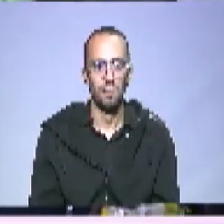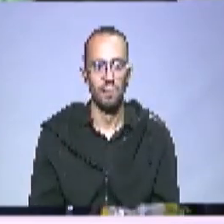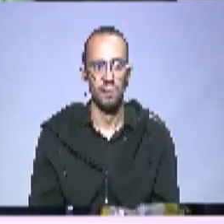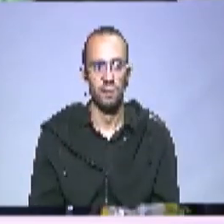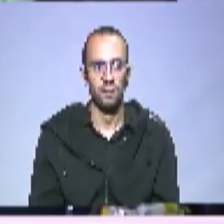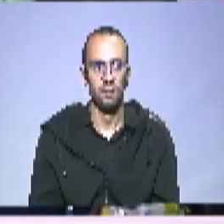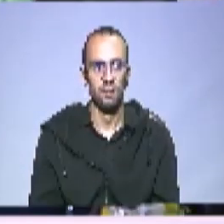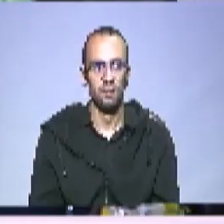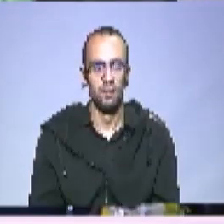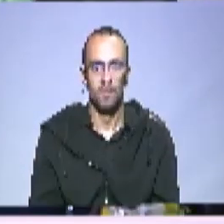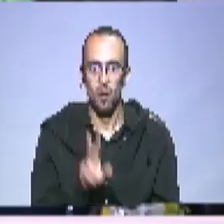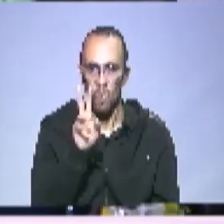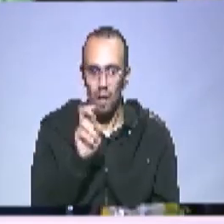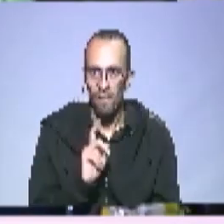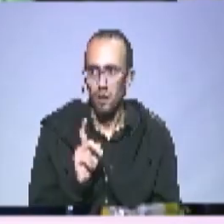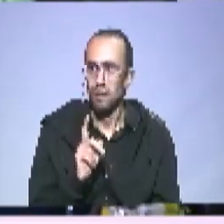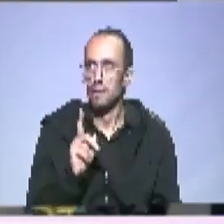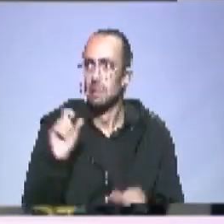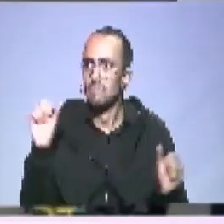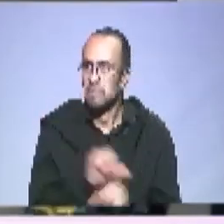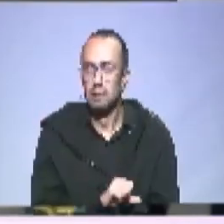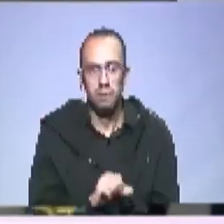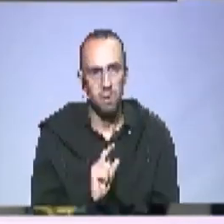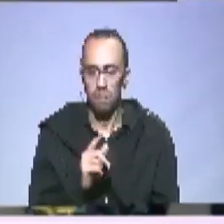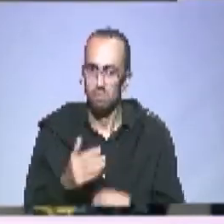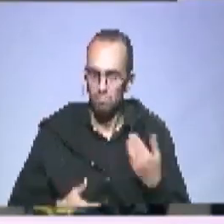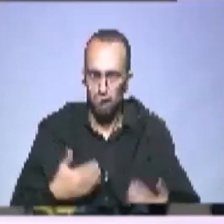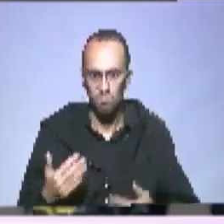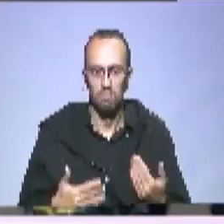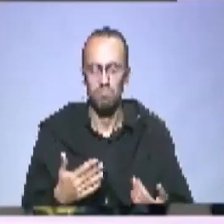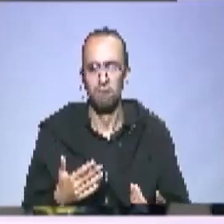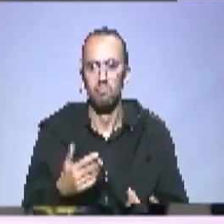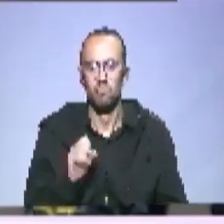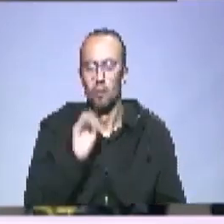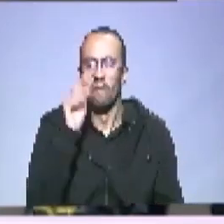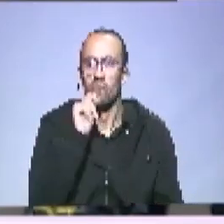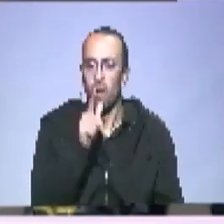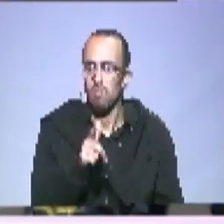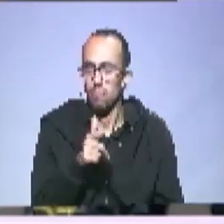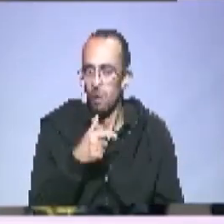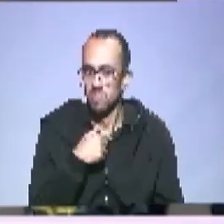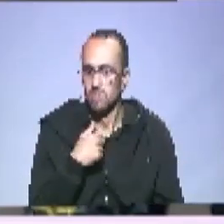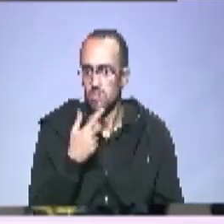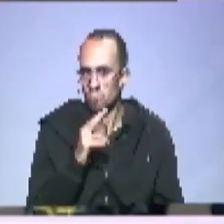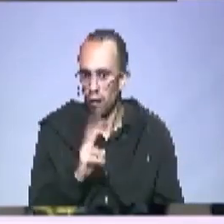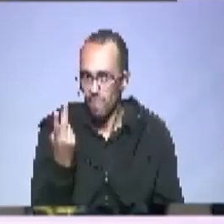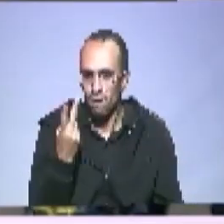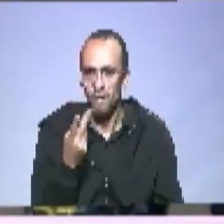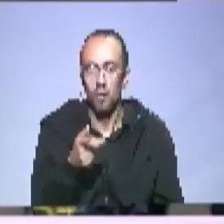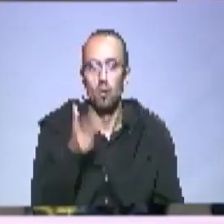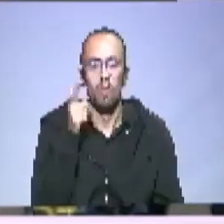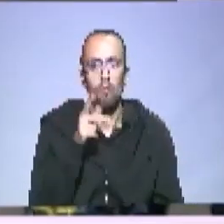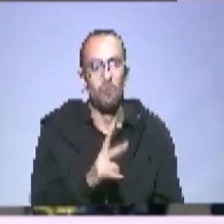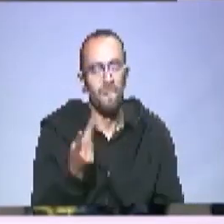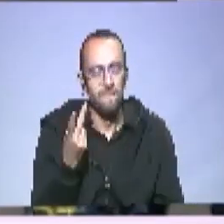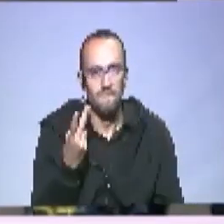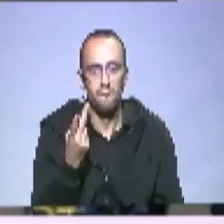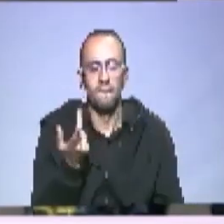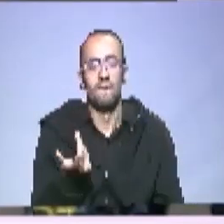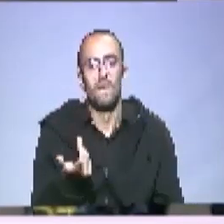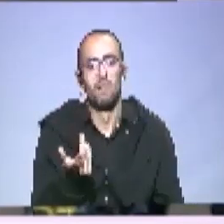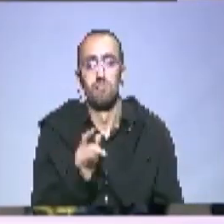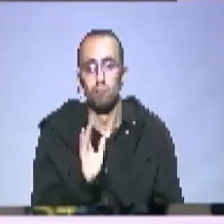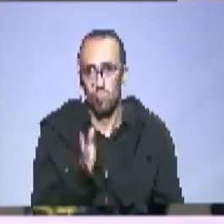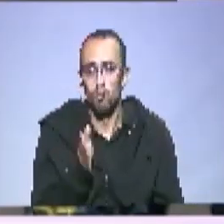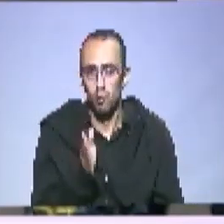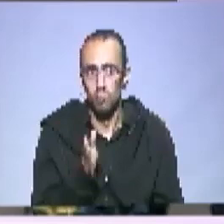ماشي. يعني ما نوقفش نفسنا في المطبخ على حاجة معينة، ممكن في الفطار نحب ناكل حاجة بطريقة، في الغدا مثلا بطريقة تانية، يعني كل حاجة